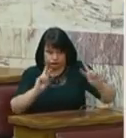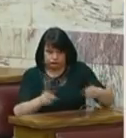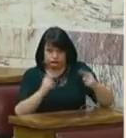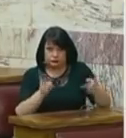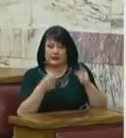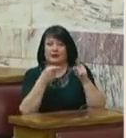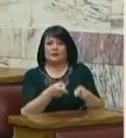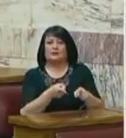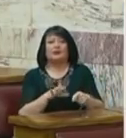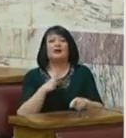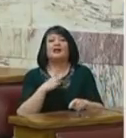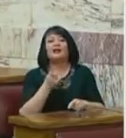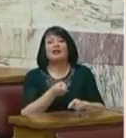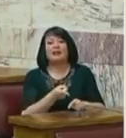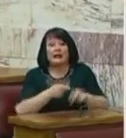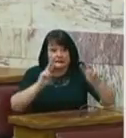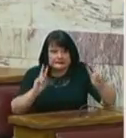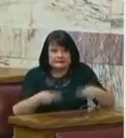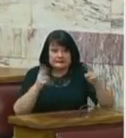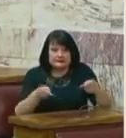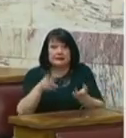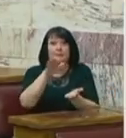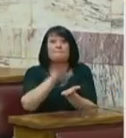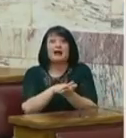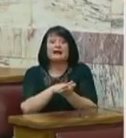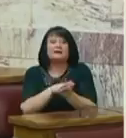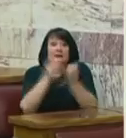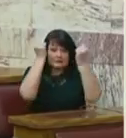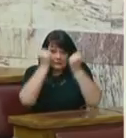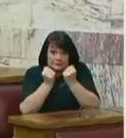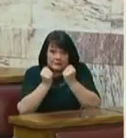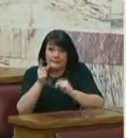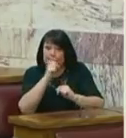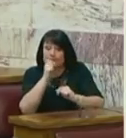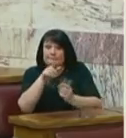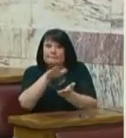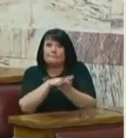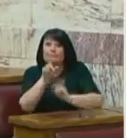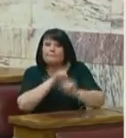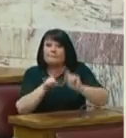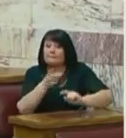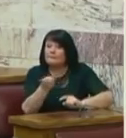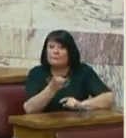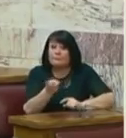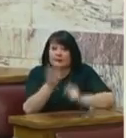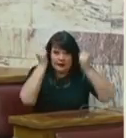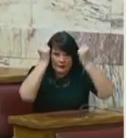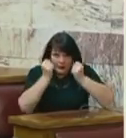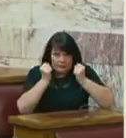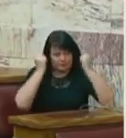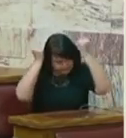να γίνουν τα αποκαλυπτήρια των μαρτύρων, των ψευδομαρτύρων. Δεν θέλετε να βγει η κουκούλα. Θα βγει